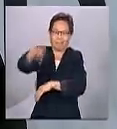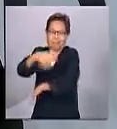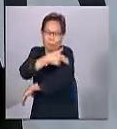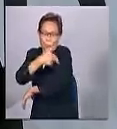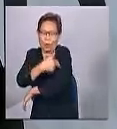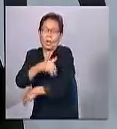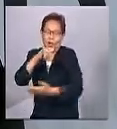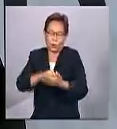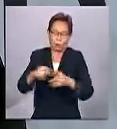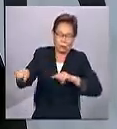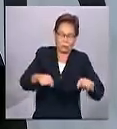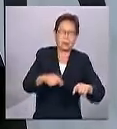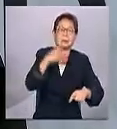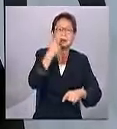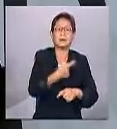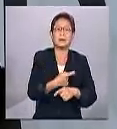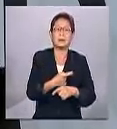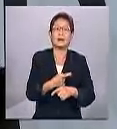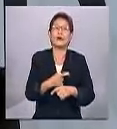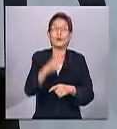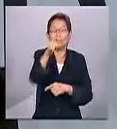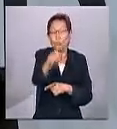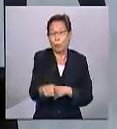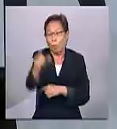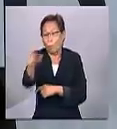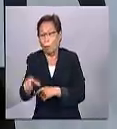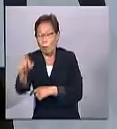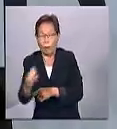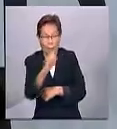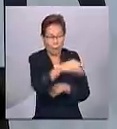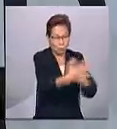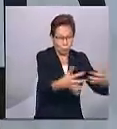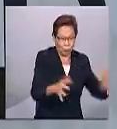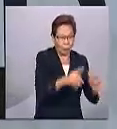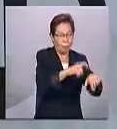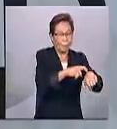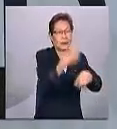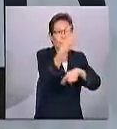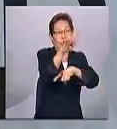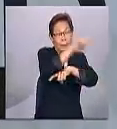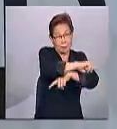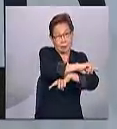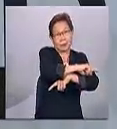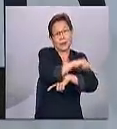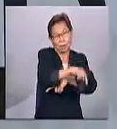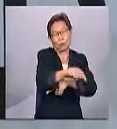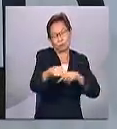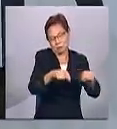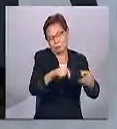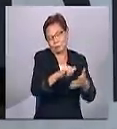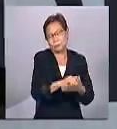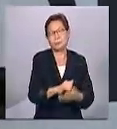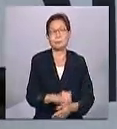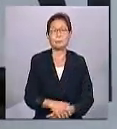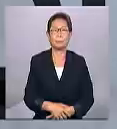yang dikuarantin untuk tempoh 14 hari. Datuk, soalan yang sama. 70 wanita hamil